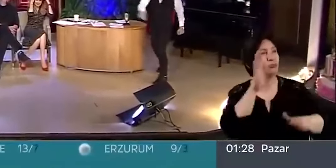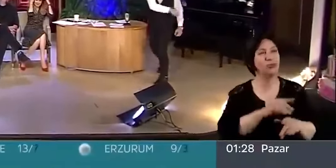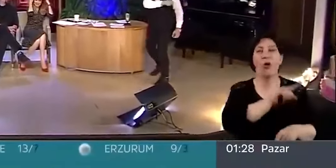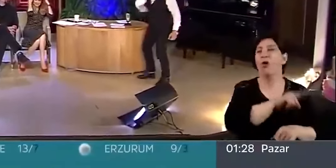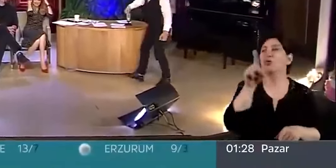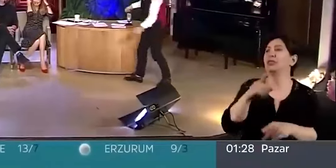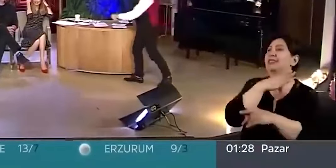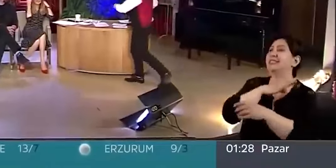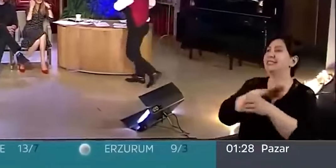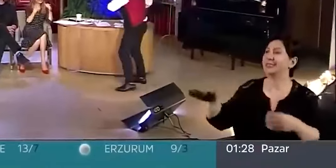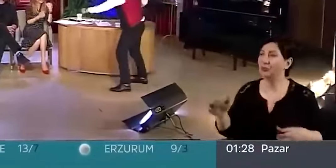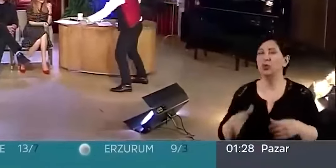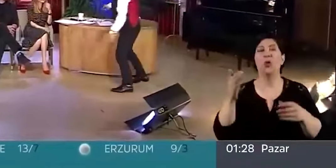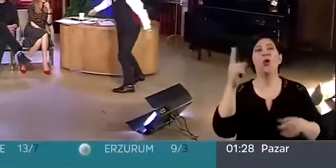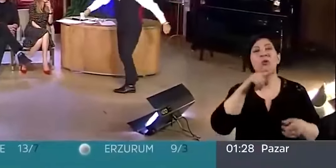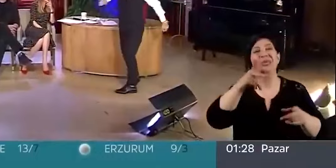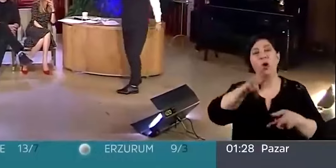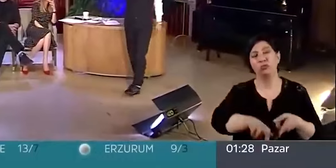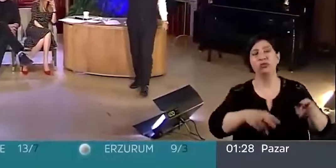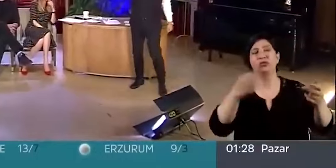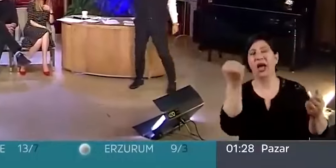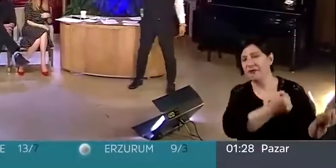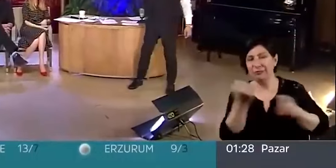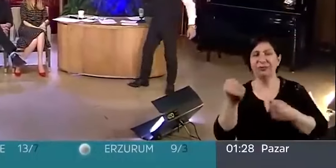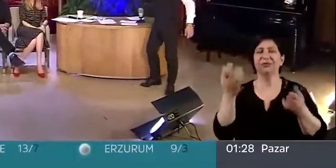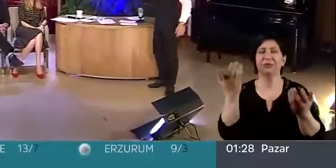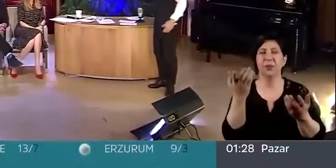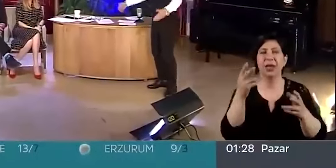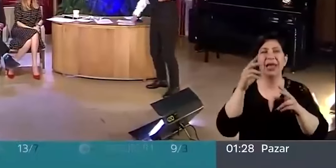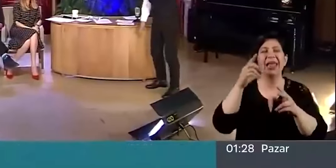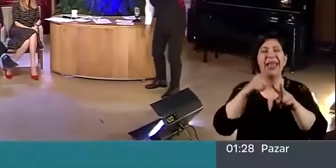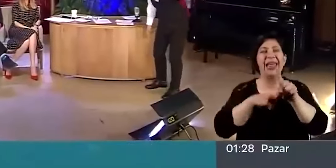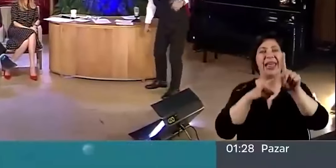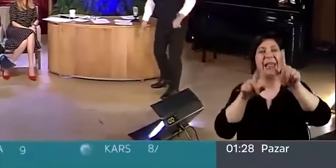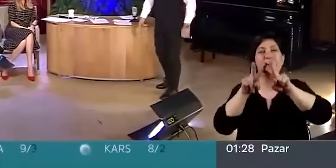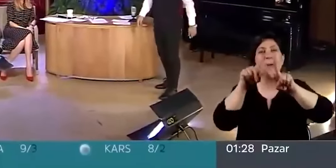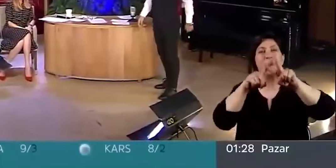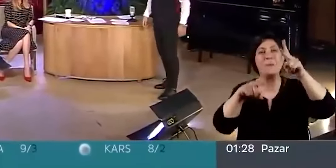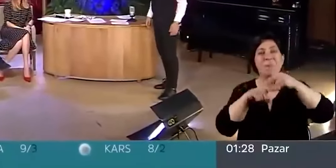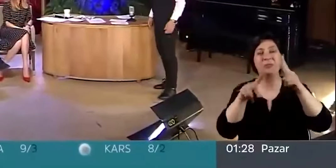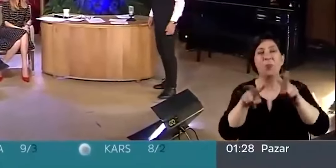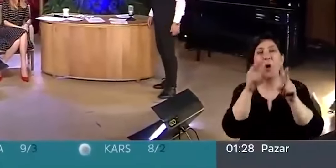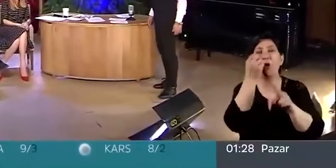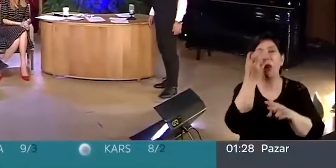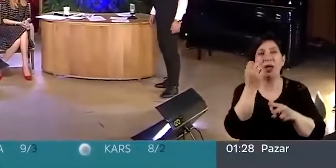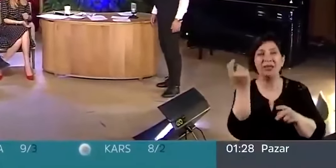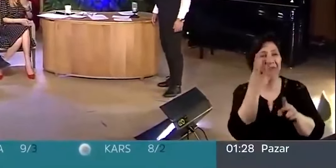iki öbürünü kesmiş, bir iki gebertmiş, o öbürü ağlıyor. Yılmaz Morgül kaç defa bunlara katılıp